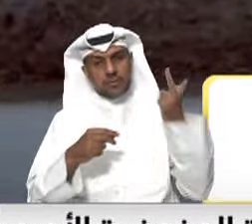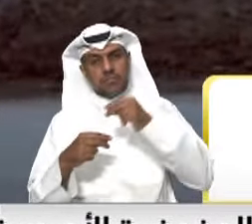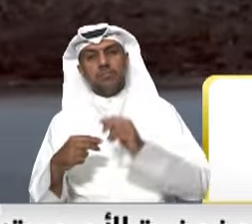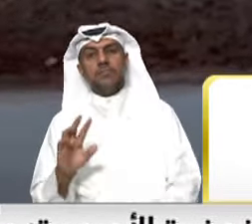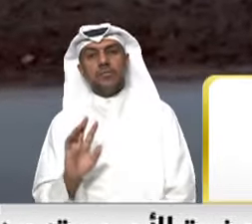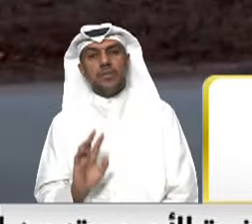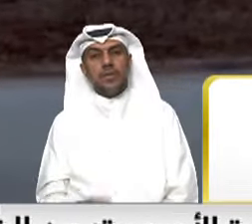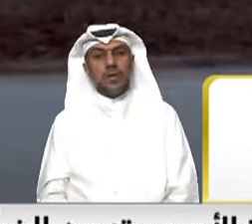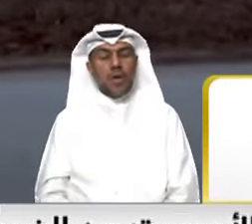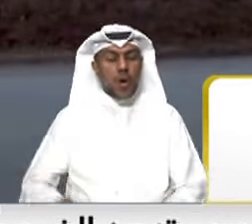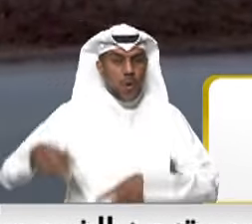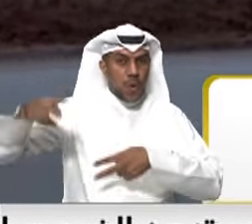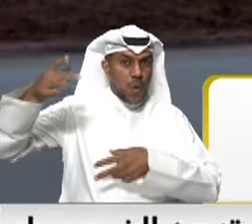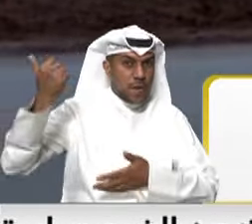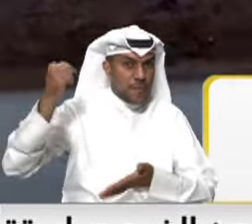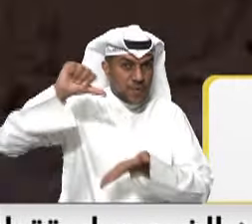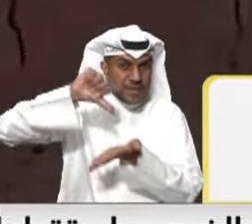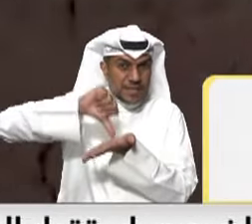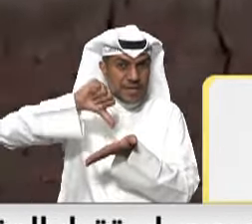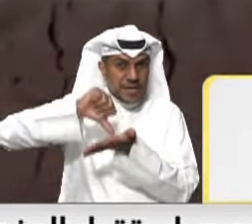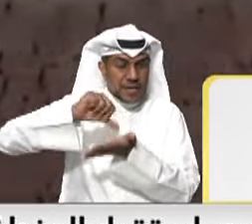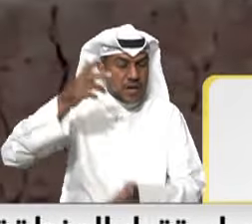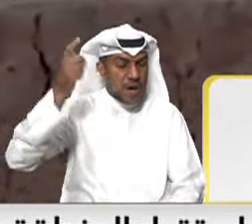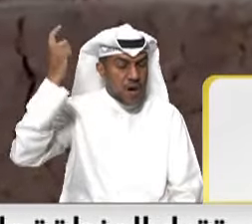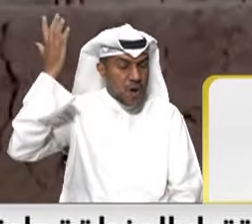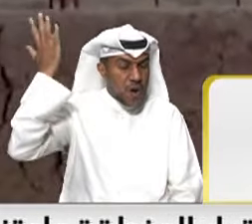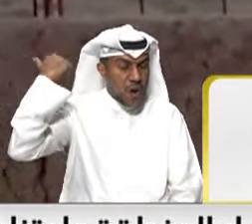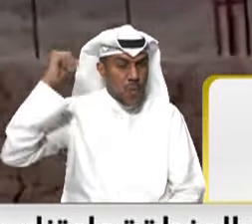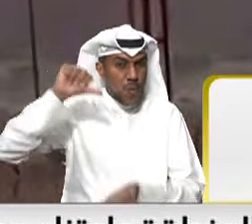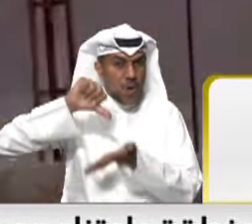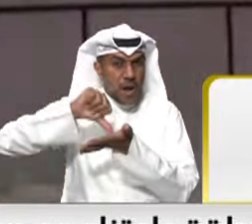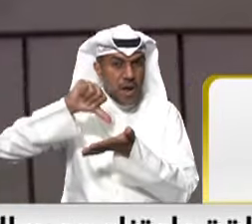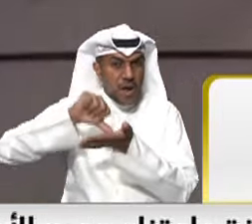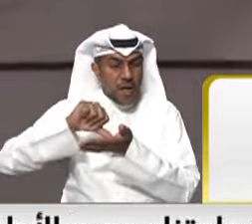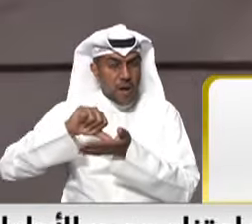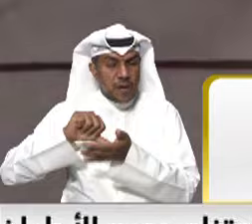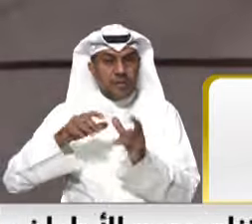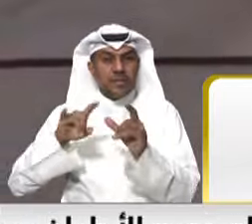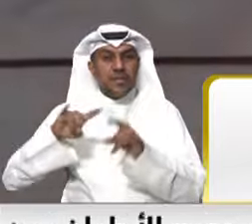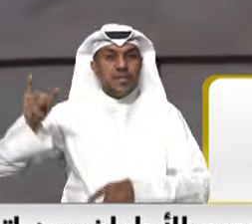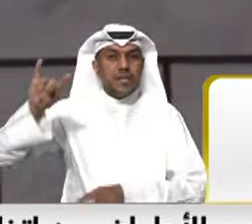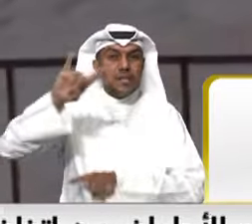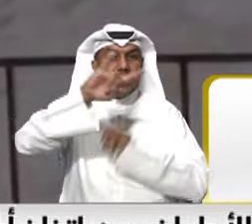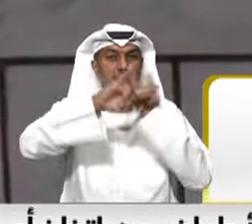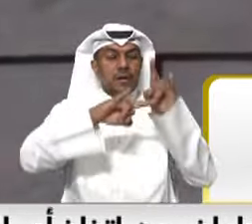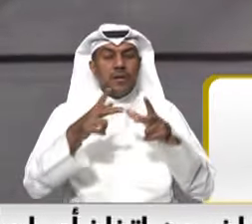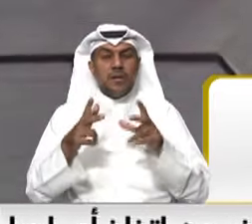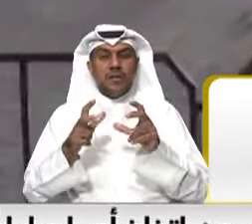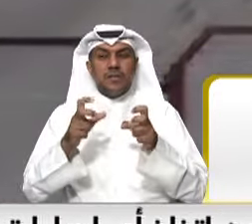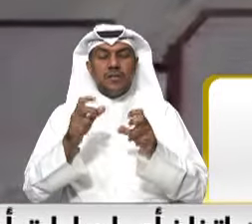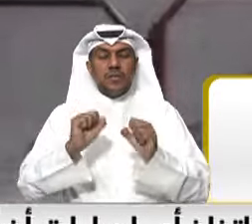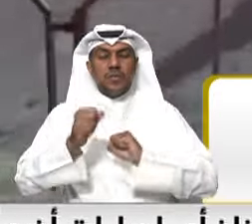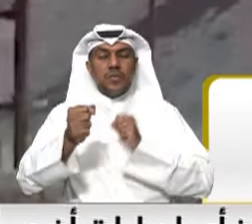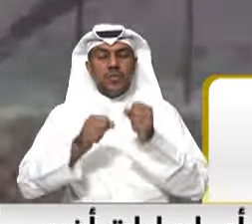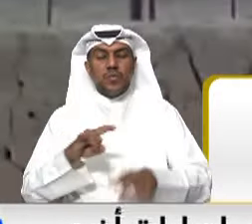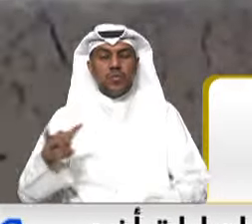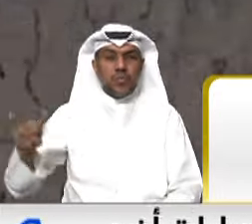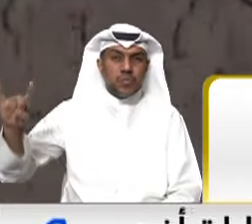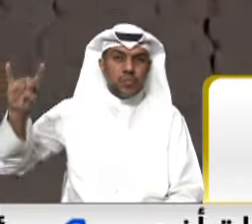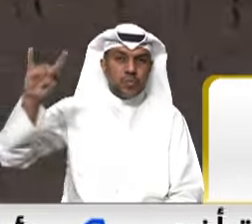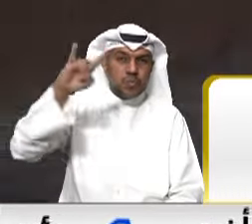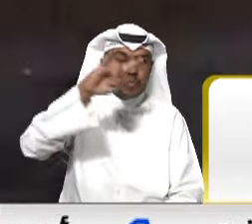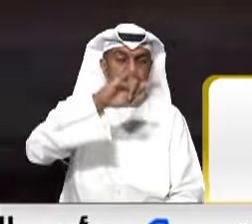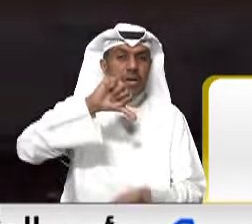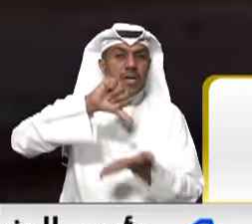الاسرائيلي الذين خرجت مواجهات الظل المستمره بينهما منذ فتره طويله الى العلن فادت السلطات